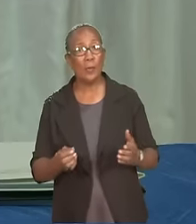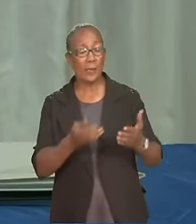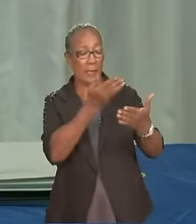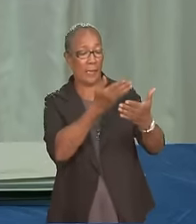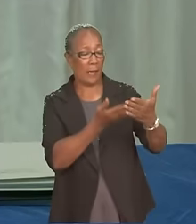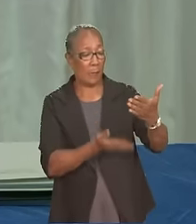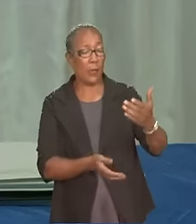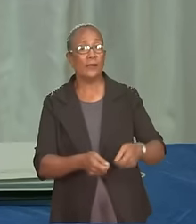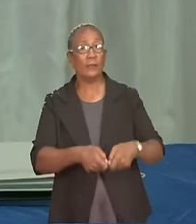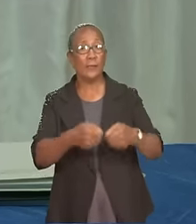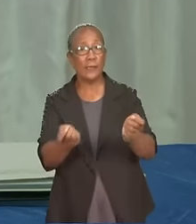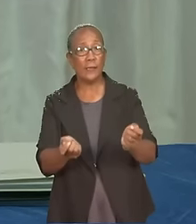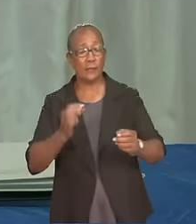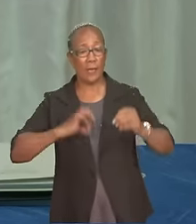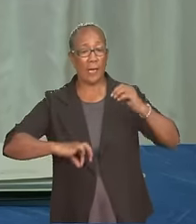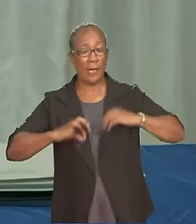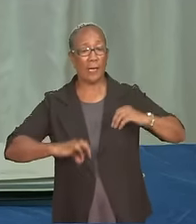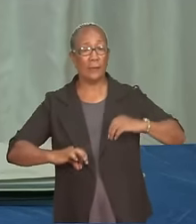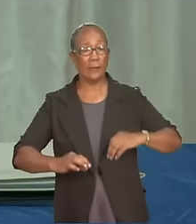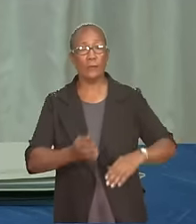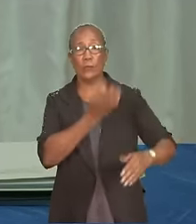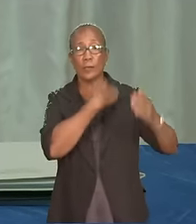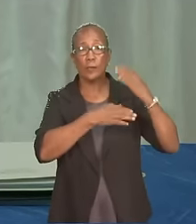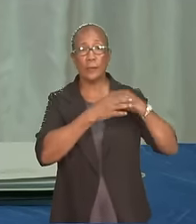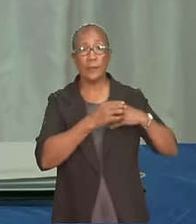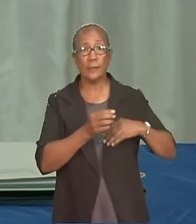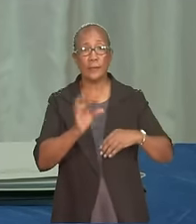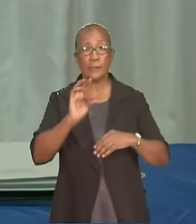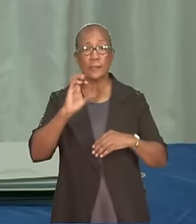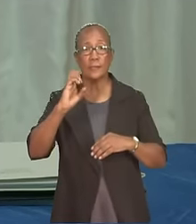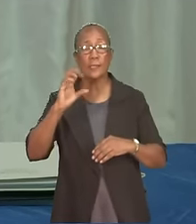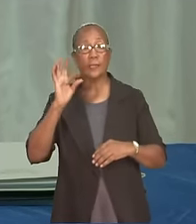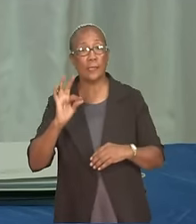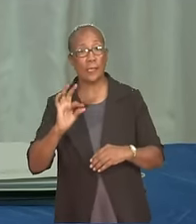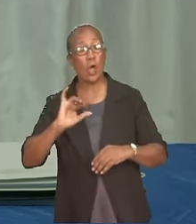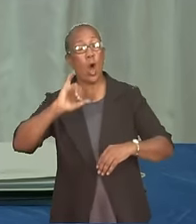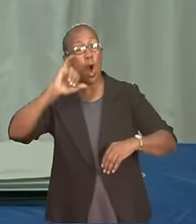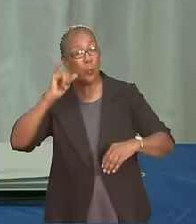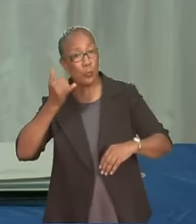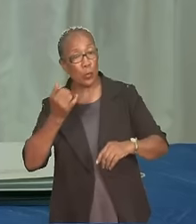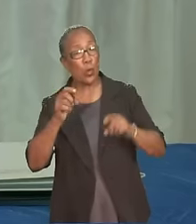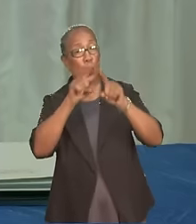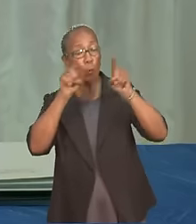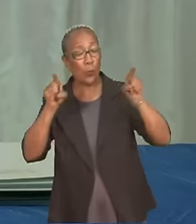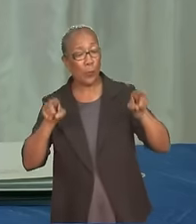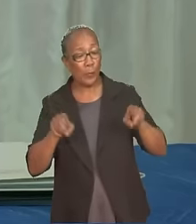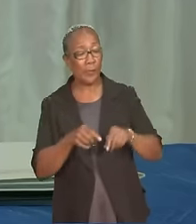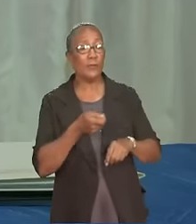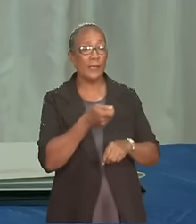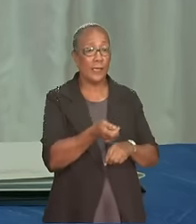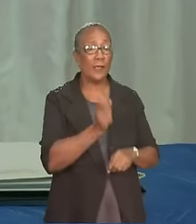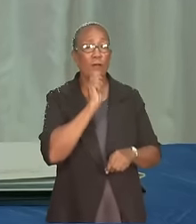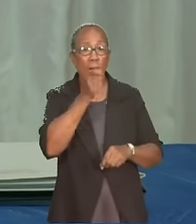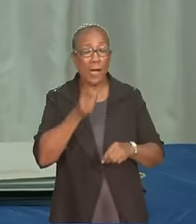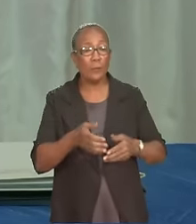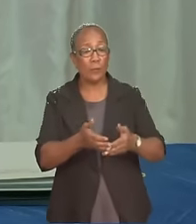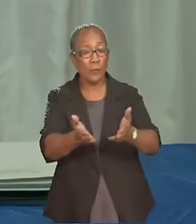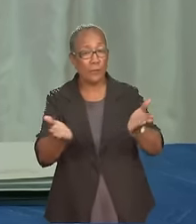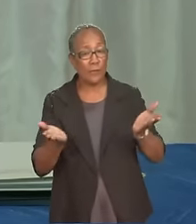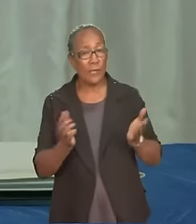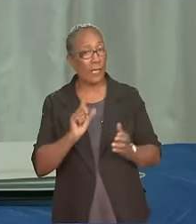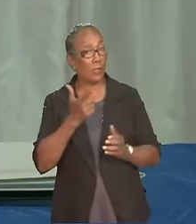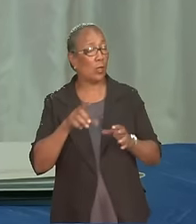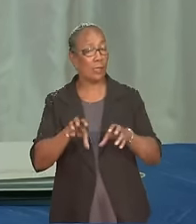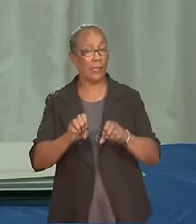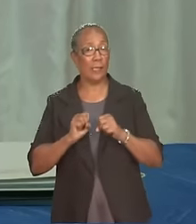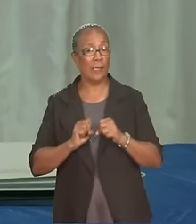aan de minister, de vorige minister van TCT. Inmiddels zijn er weer brieven gekomen dat die aanbevelingen nog niet overgenomen zijn.